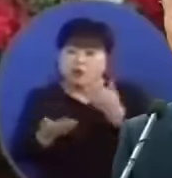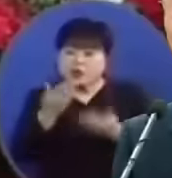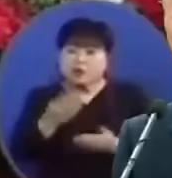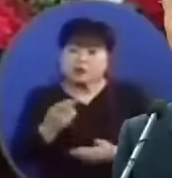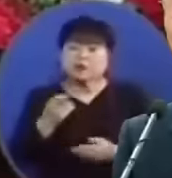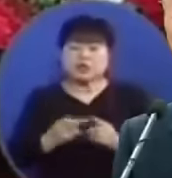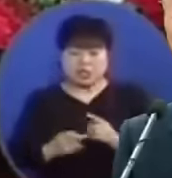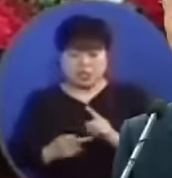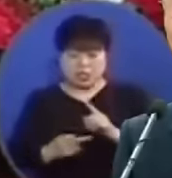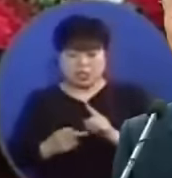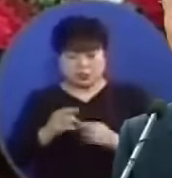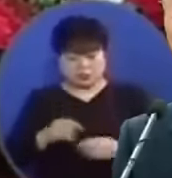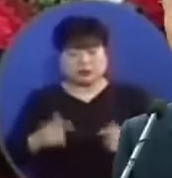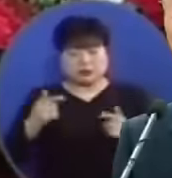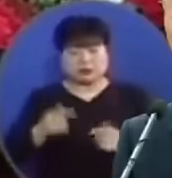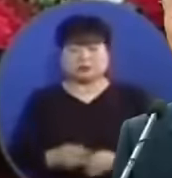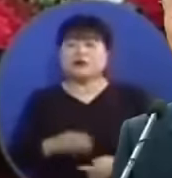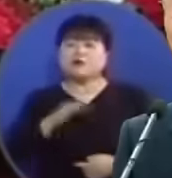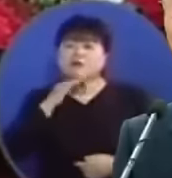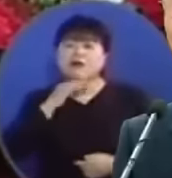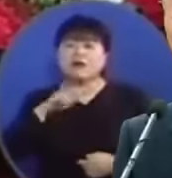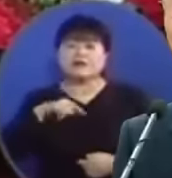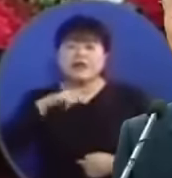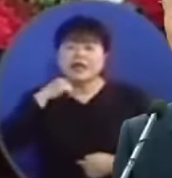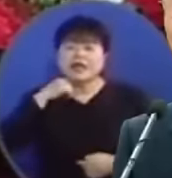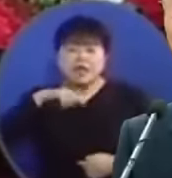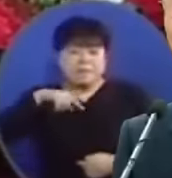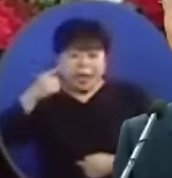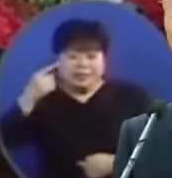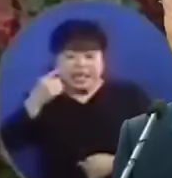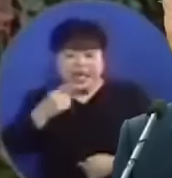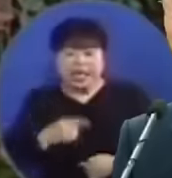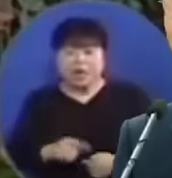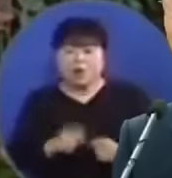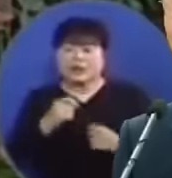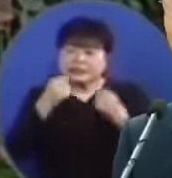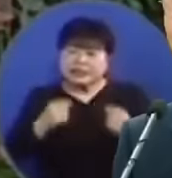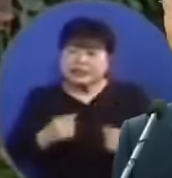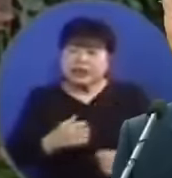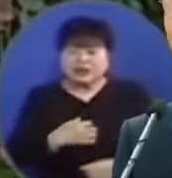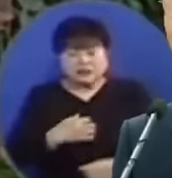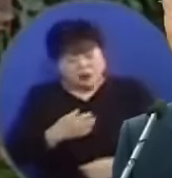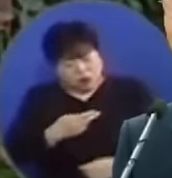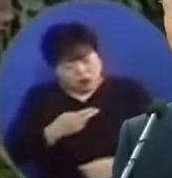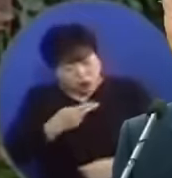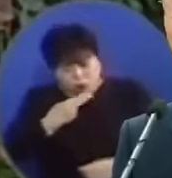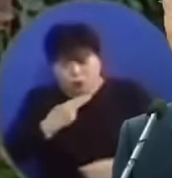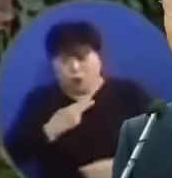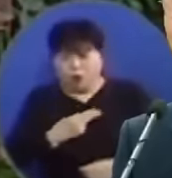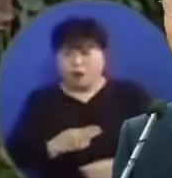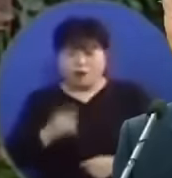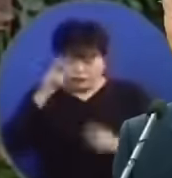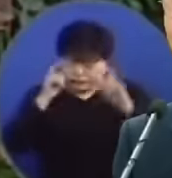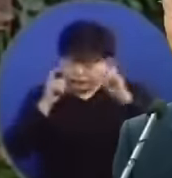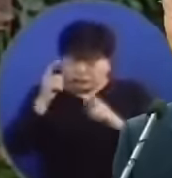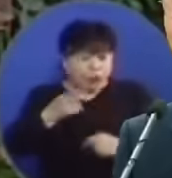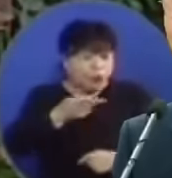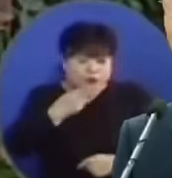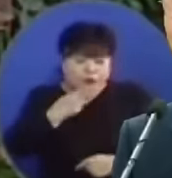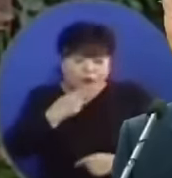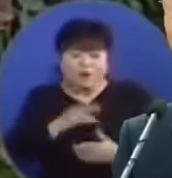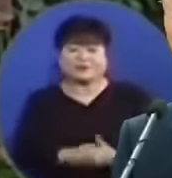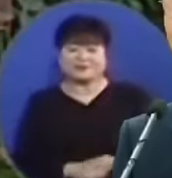된다는 것입니다. 100세 장수하는 노인은 그만큼 근심 걱정이 적고 스트레스도 적다는 것입니다. 성경